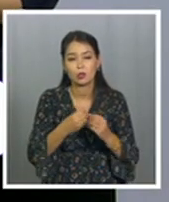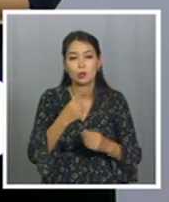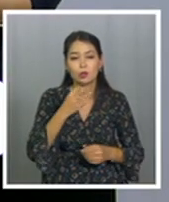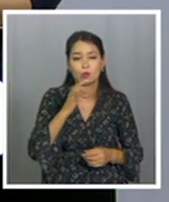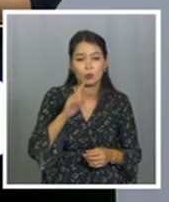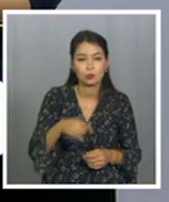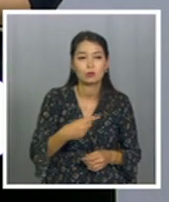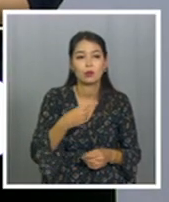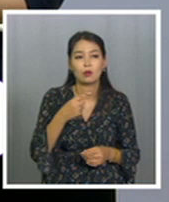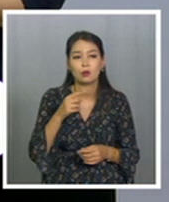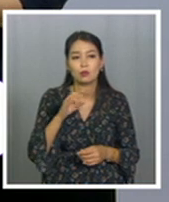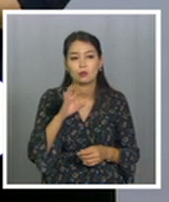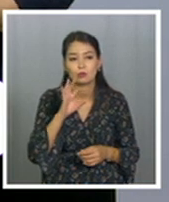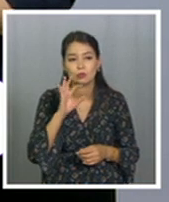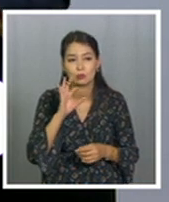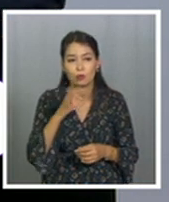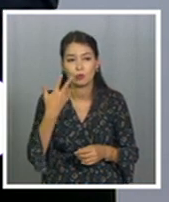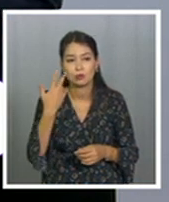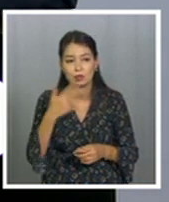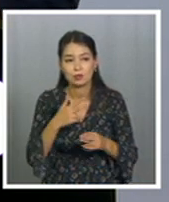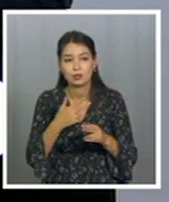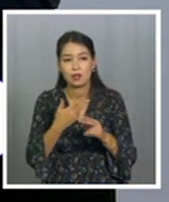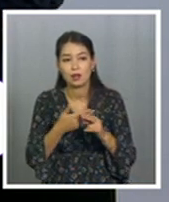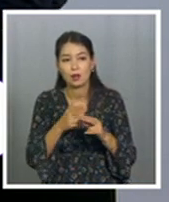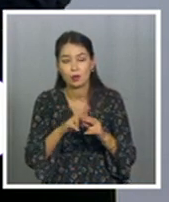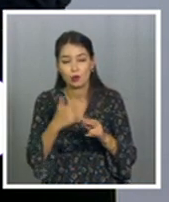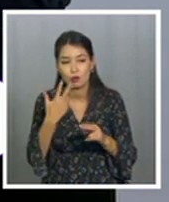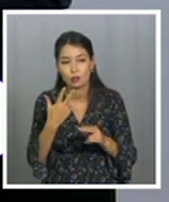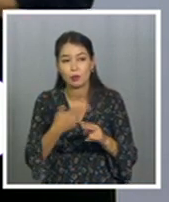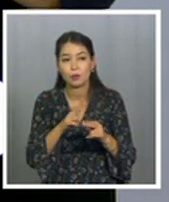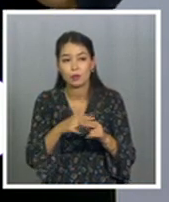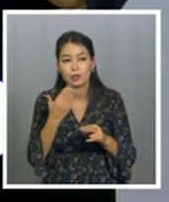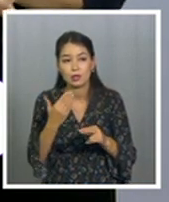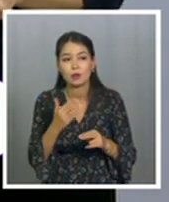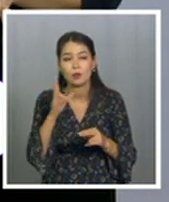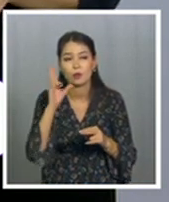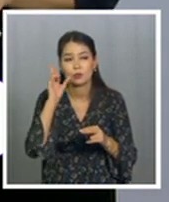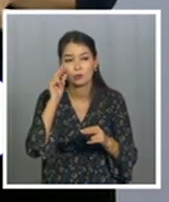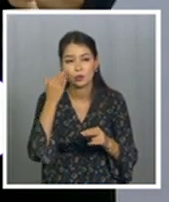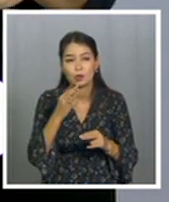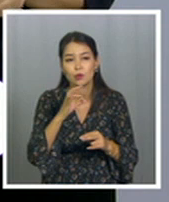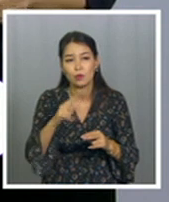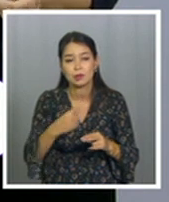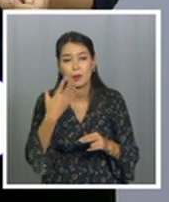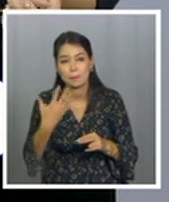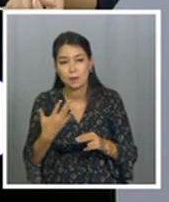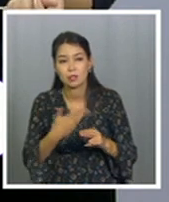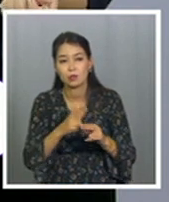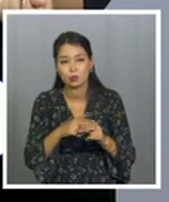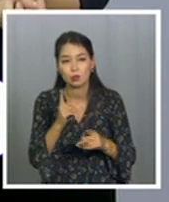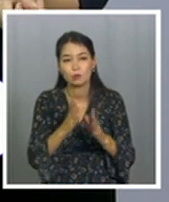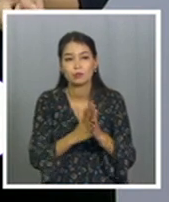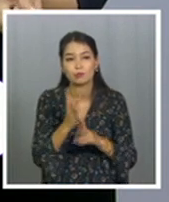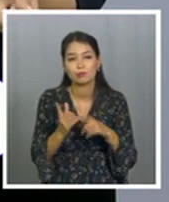0,3% кездесетін. Ал өсімдіктер үшін бұл жоғарылаған кезде, яғни 0,5% жеткен кезде өсімдік өзінің